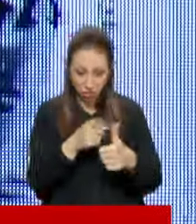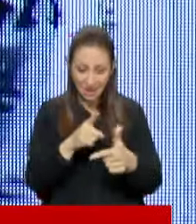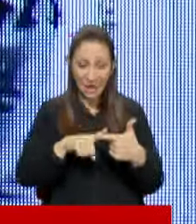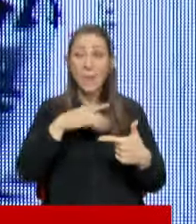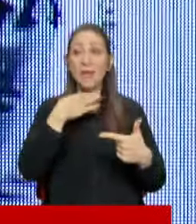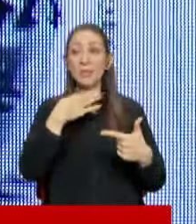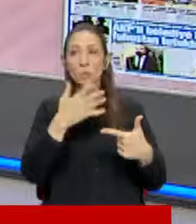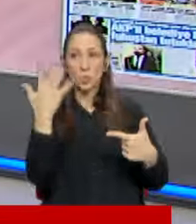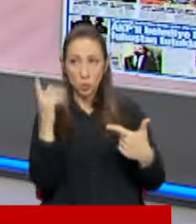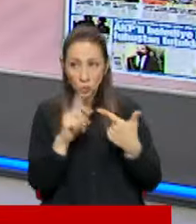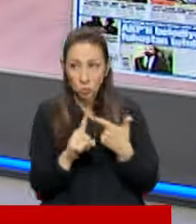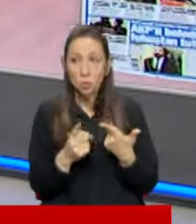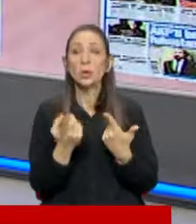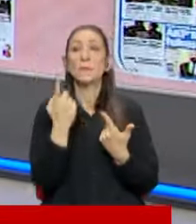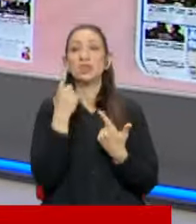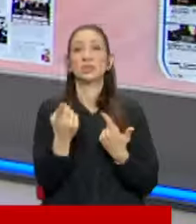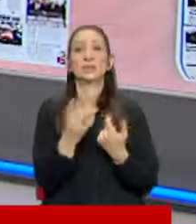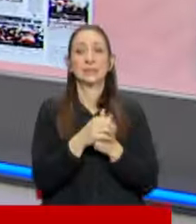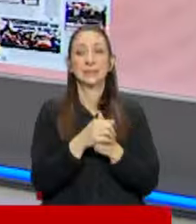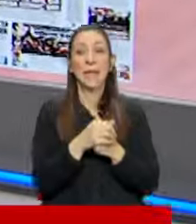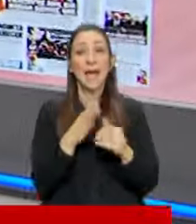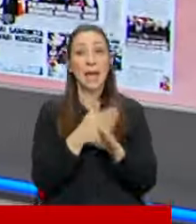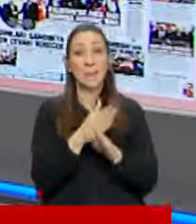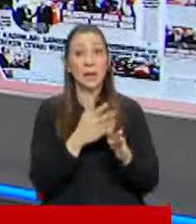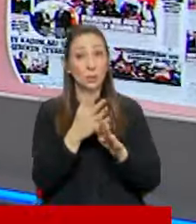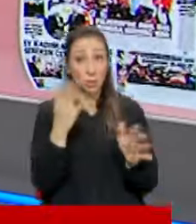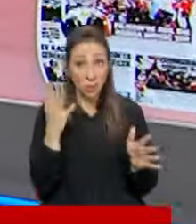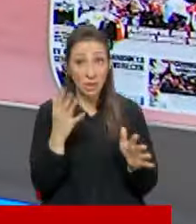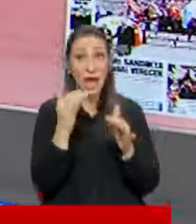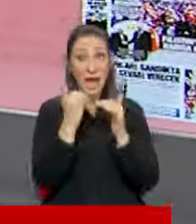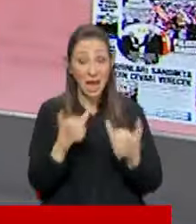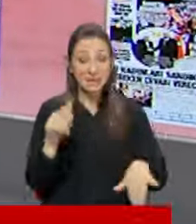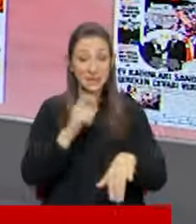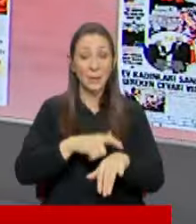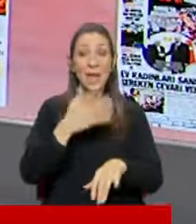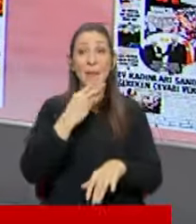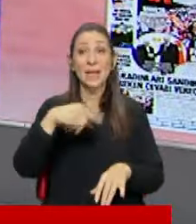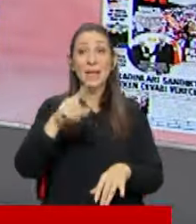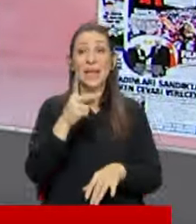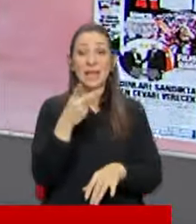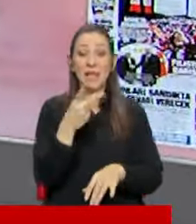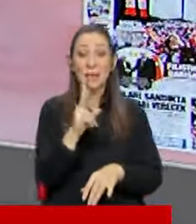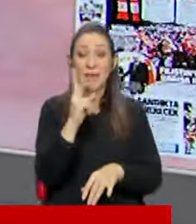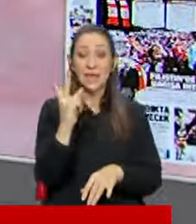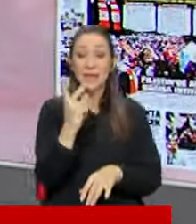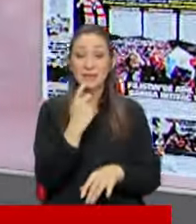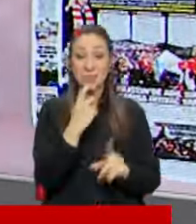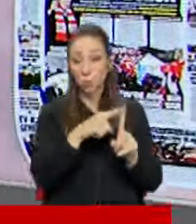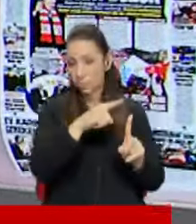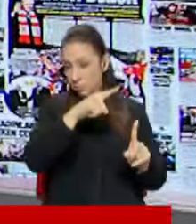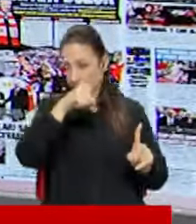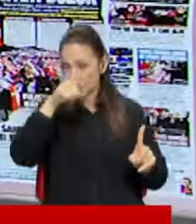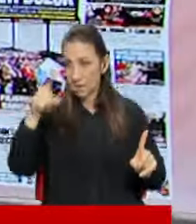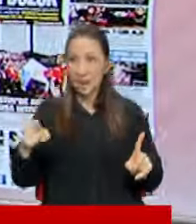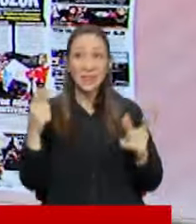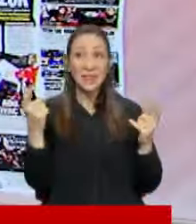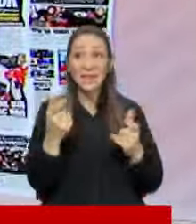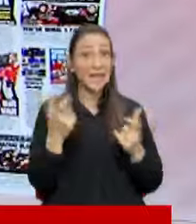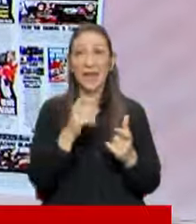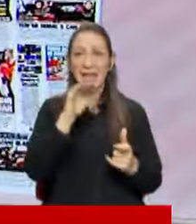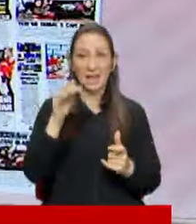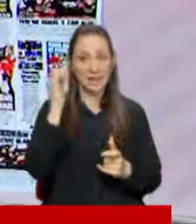et kuyruklarına bakacağız. Ekmek kuyruklarına. Aynı zamanda emeklinin 2002 senesinden bugüne kadar nereden